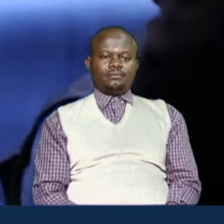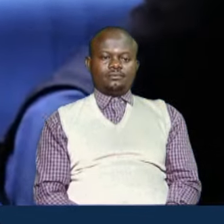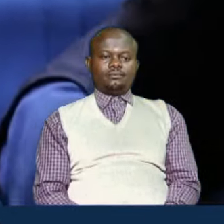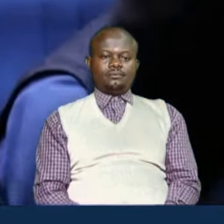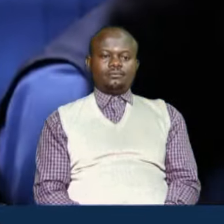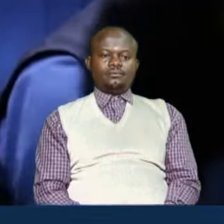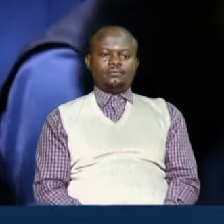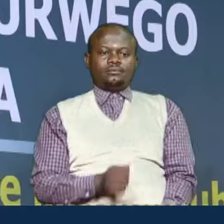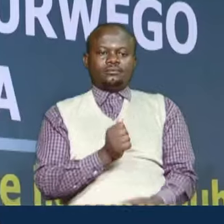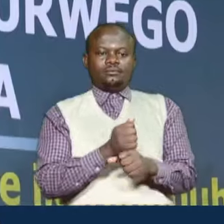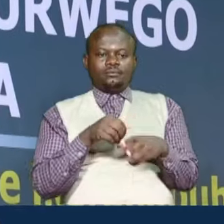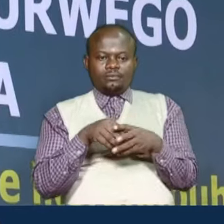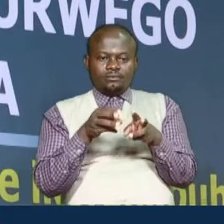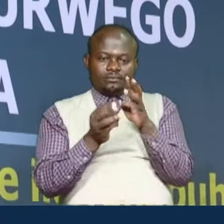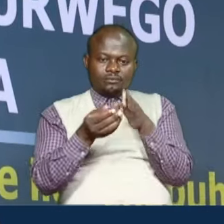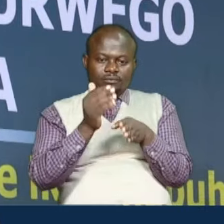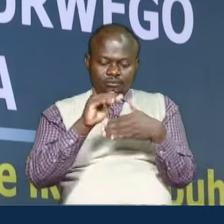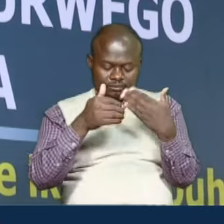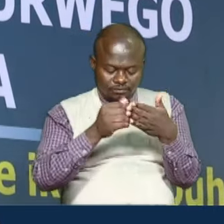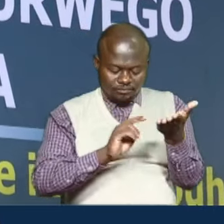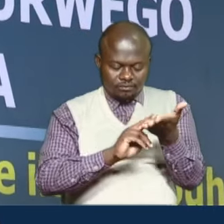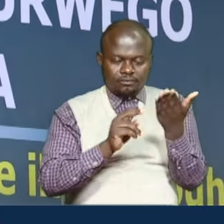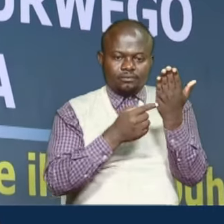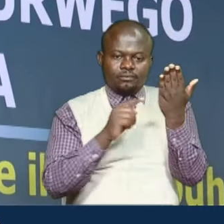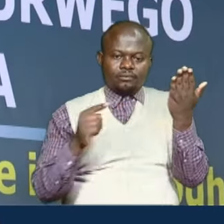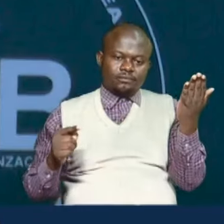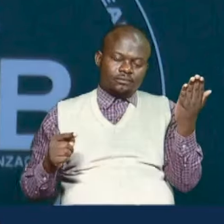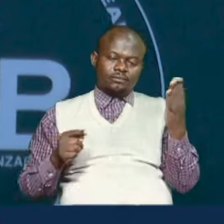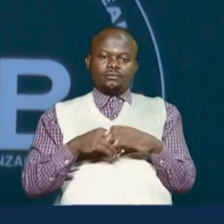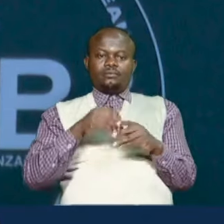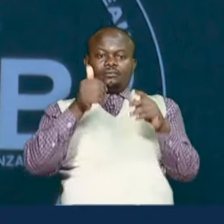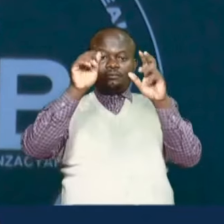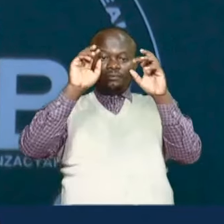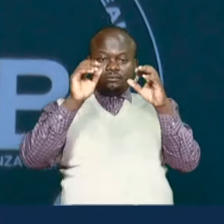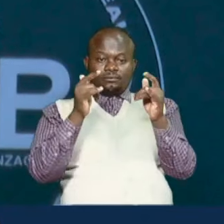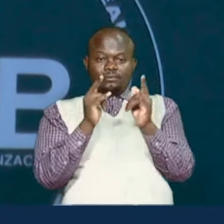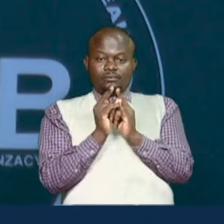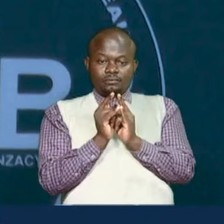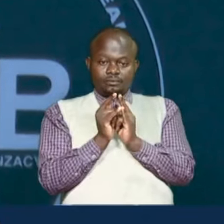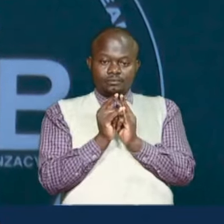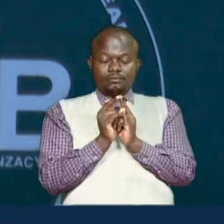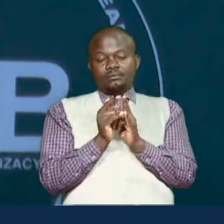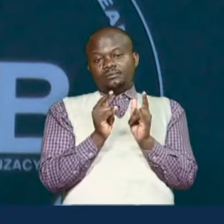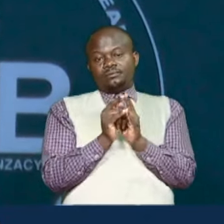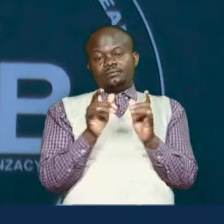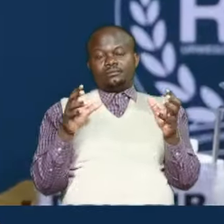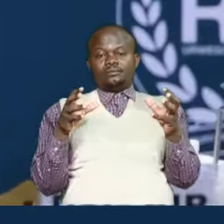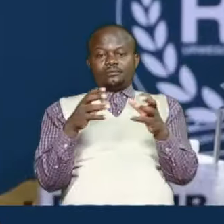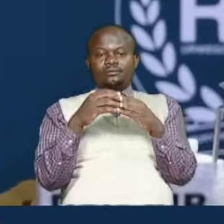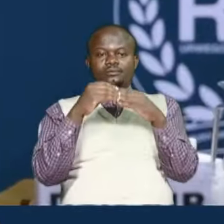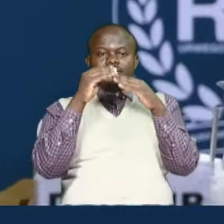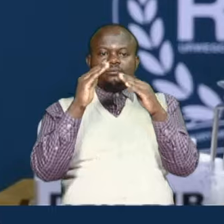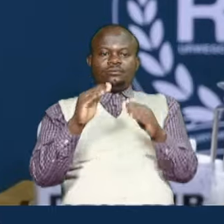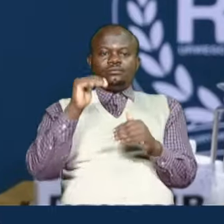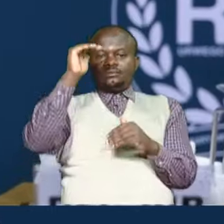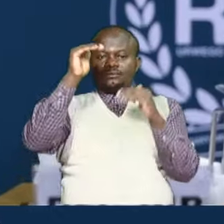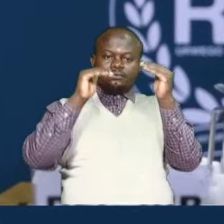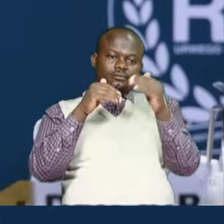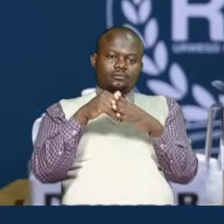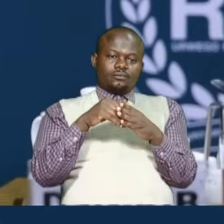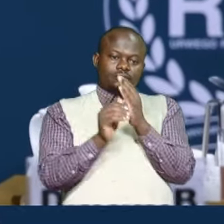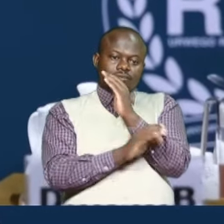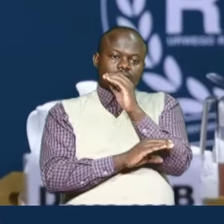gukora kinyamwuga mu mucyo yifashishijwe ikoranabuhanga niyo yari insanganyamatsiko y'iyi nama ni inama yahurije hamwe abayobozi bakuru b'urwego